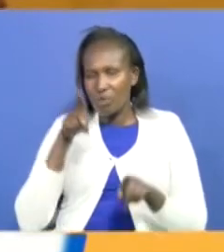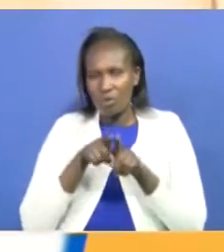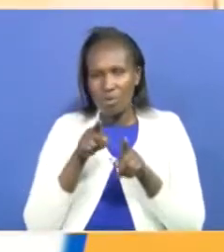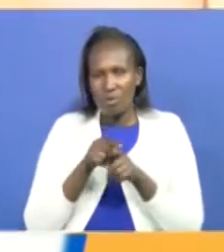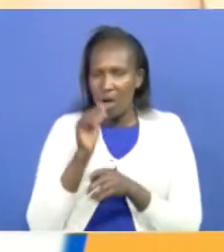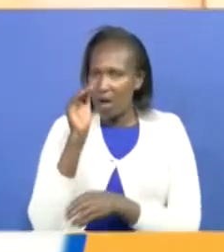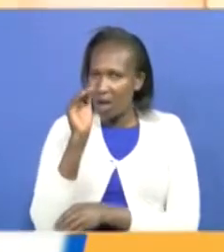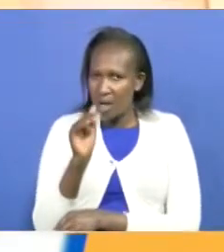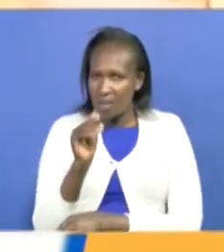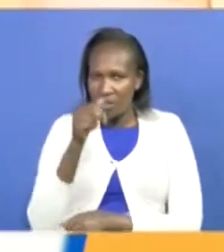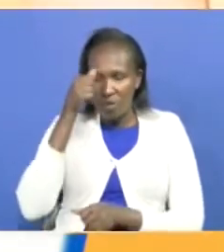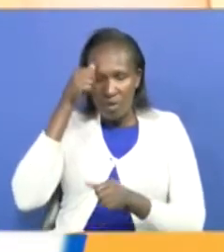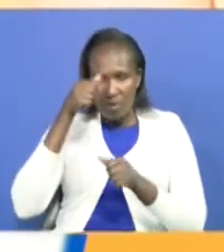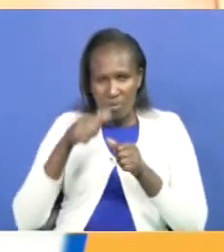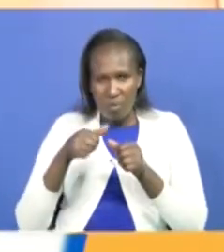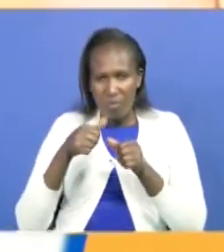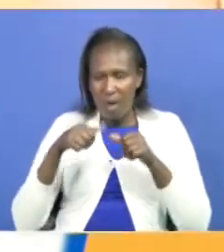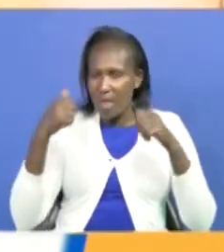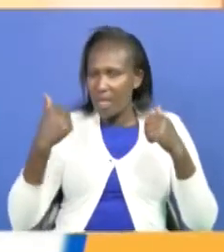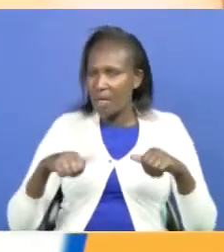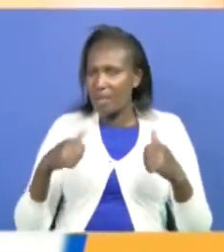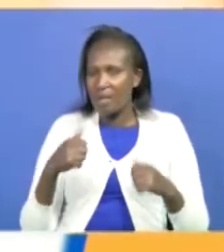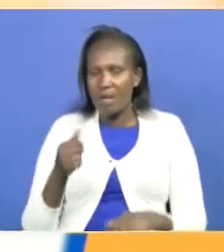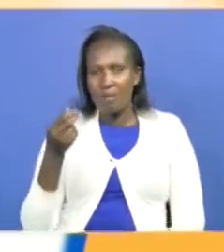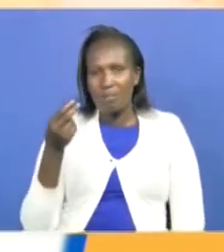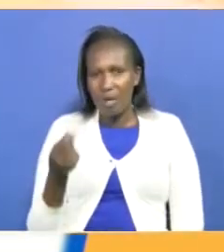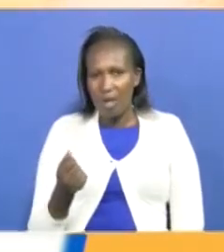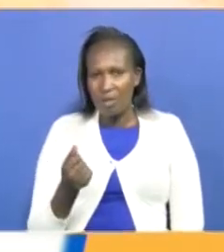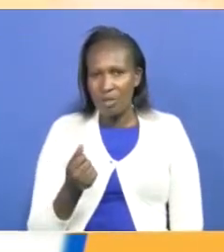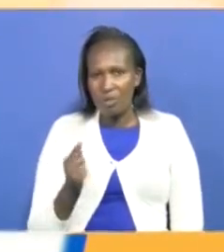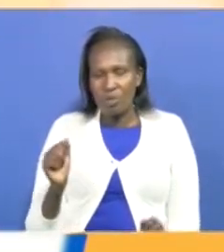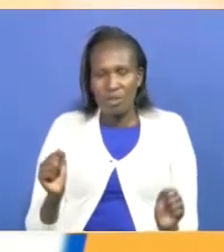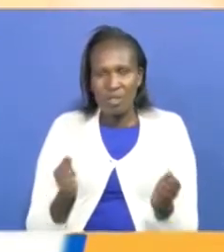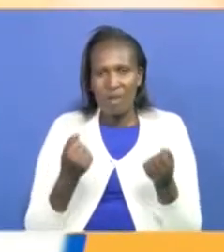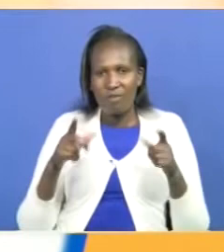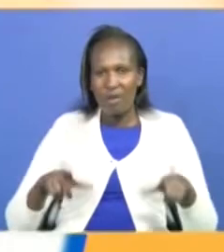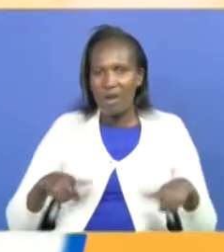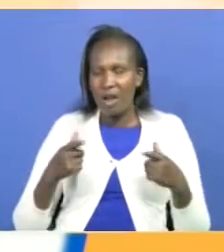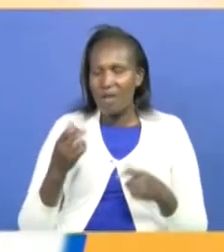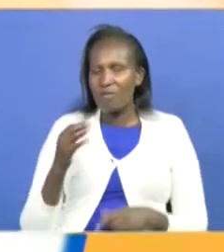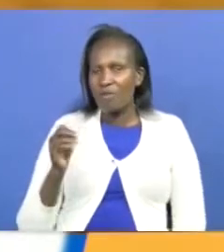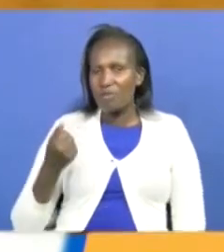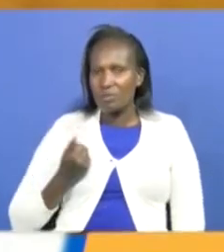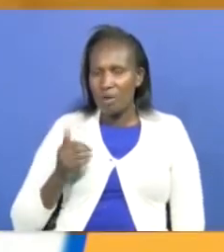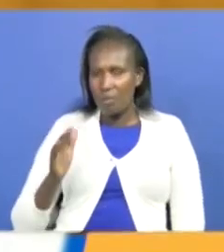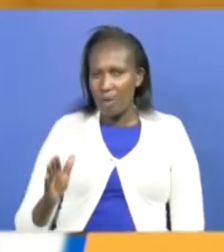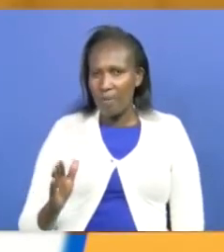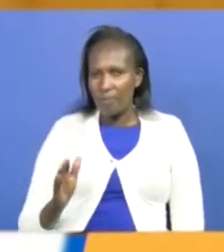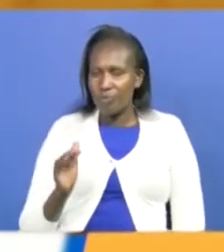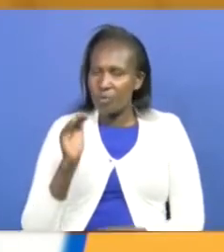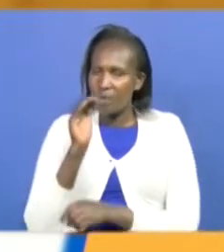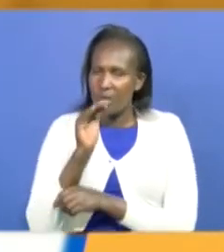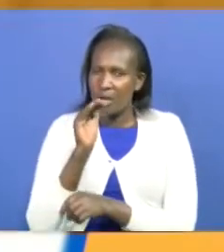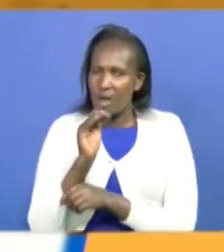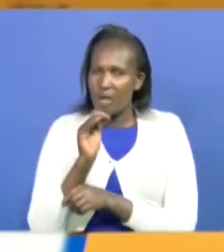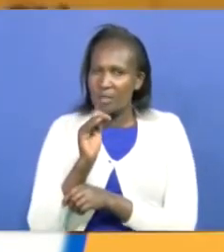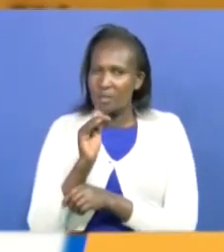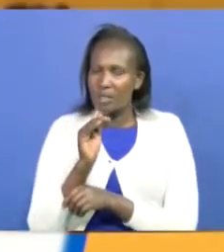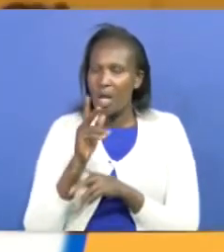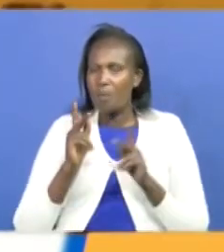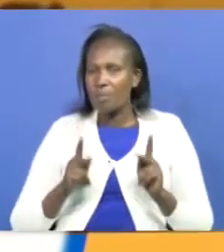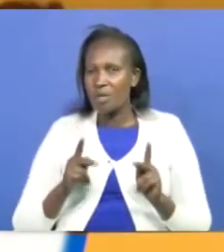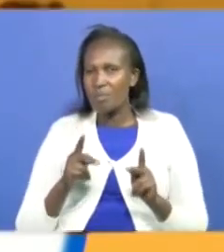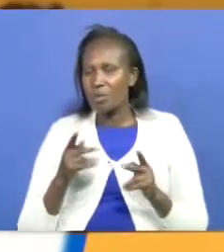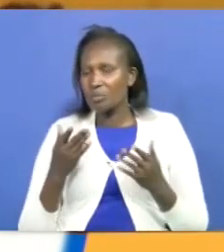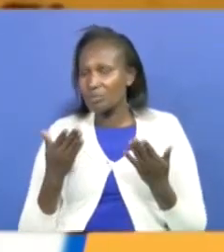wanakusihi kuwakumbuka kwa msaada wote ule ili waweze kuiokoa maisha ya kipenzi chao. Kwa hivyo tunaomba wahisani wema wenye wanatutazama